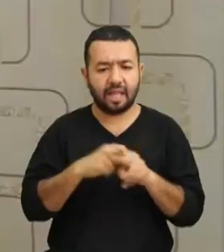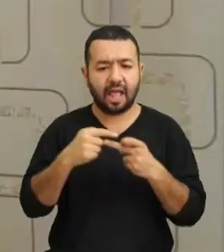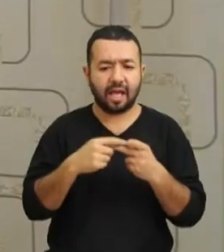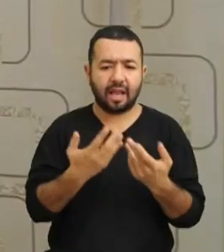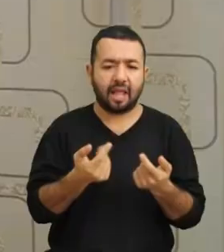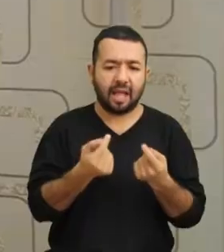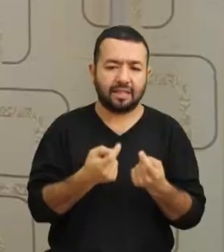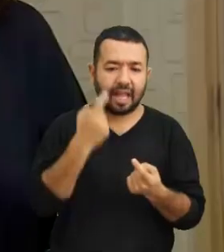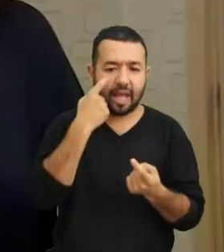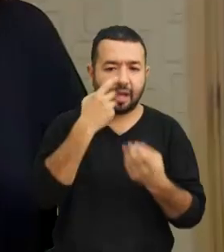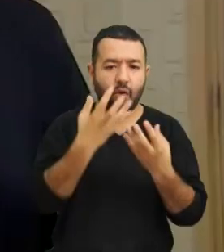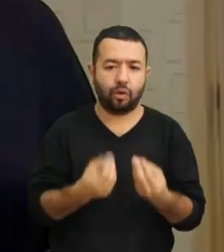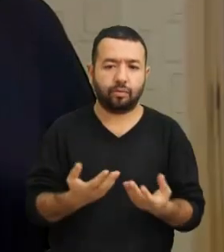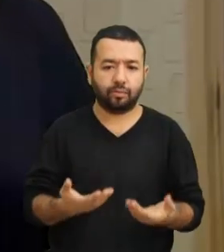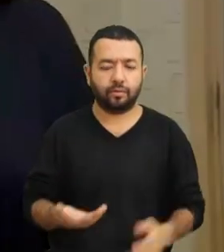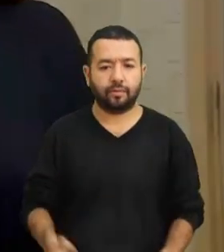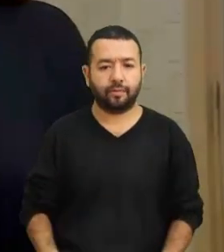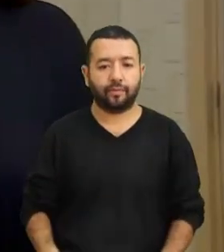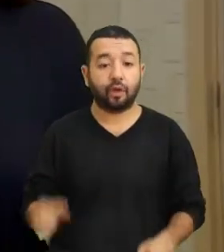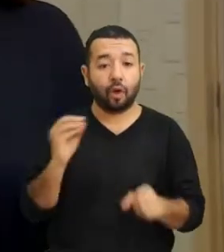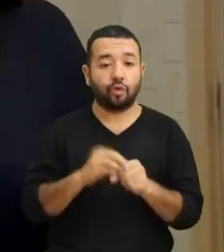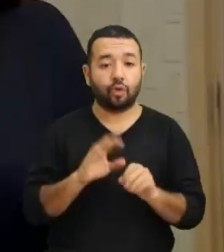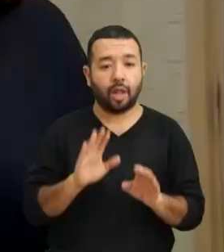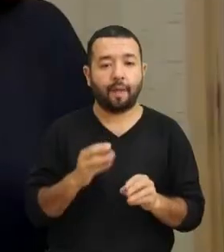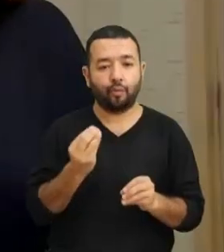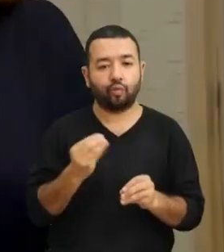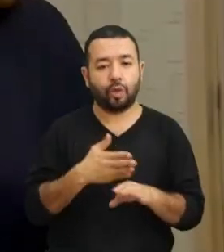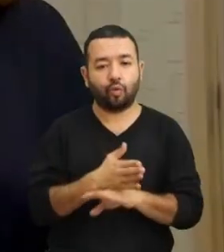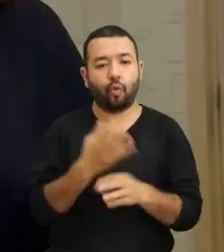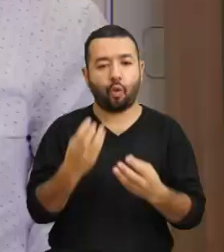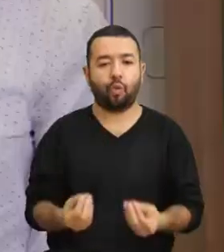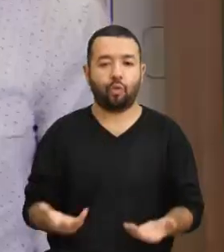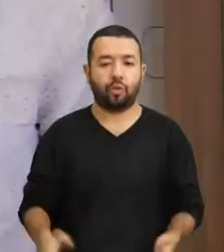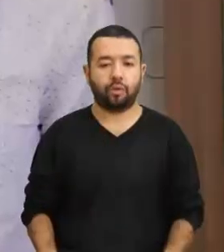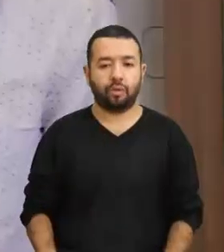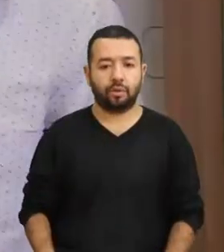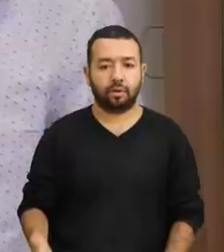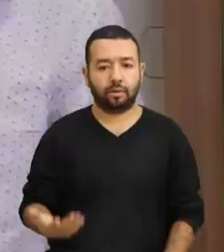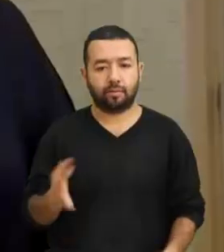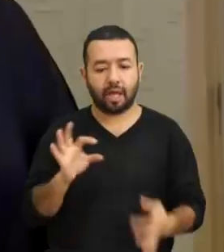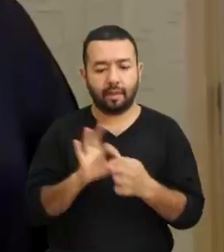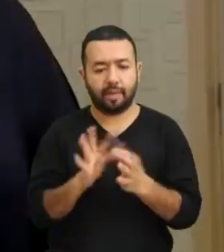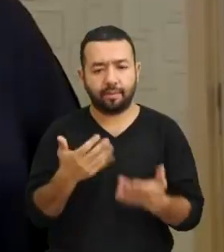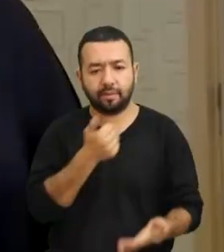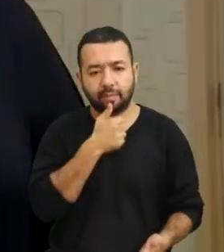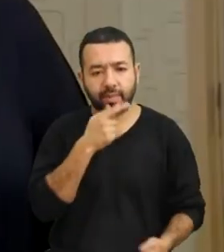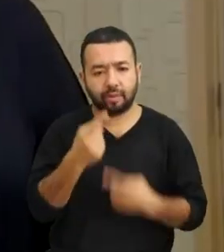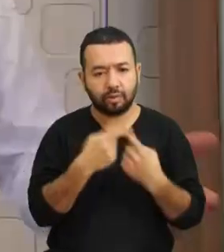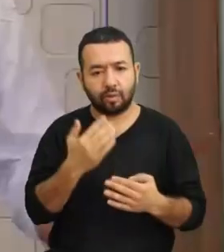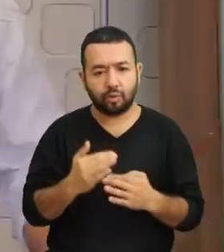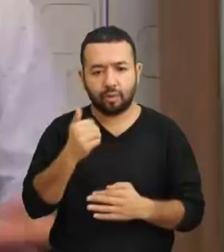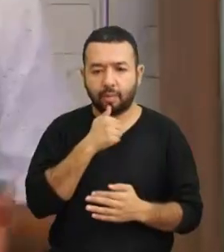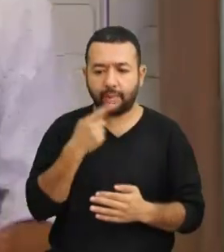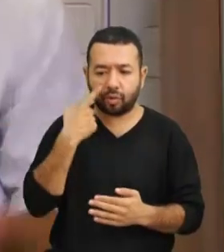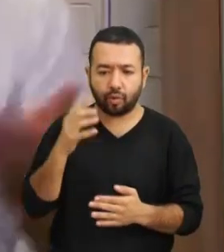daima hayra vesile olmuştur. He, sonunda hep eğrisi doğrusuna denk gelir yani. Ne alakası var babacığım? Kocaman